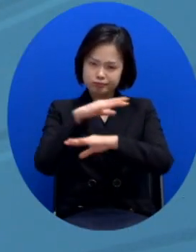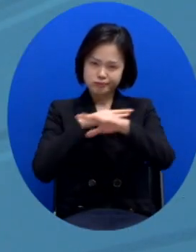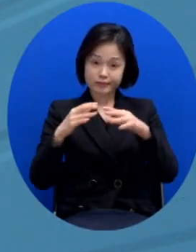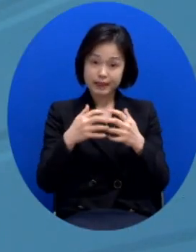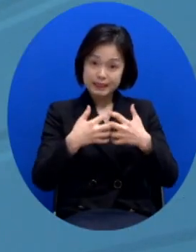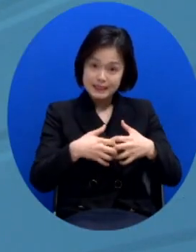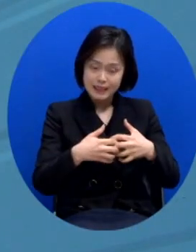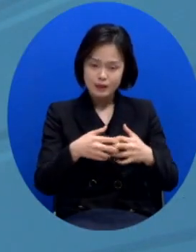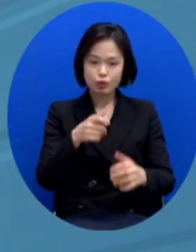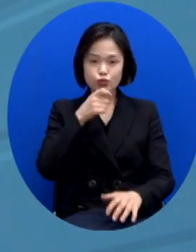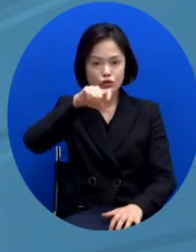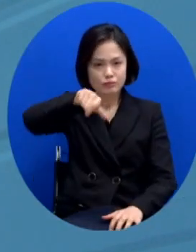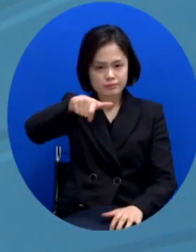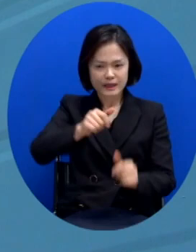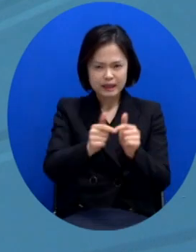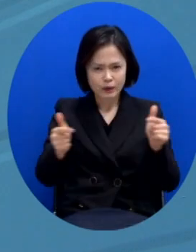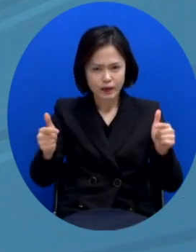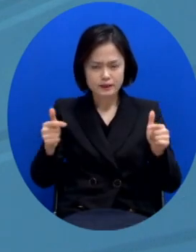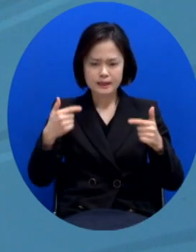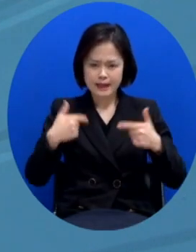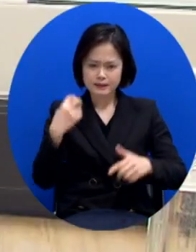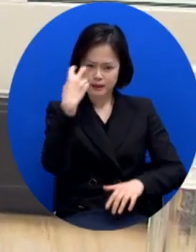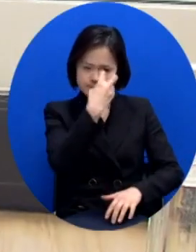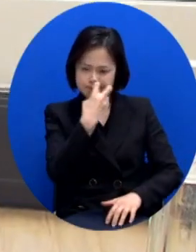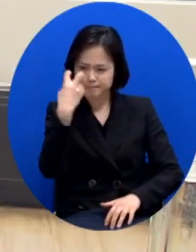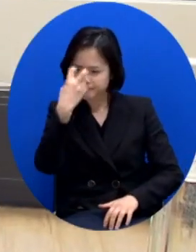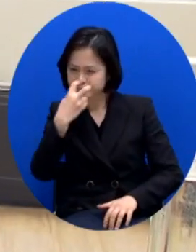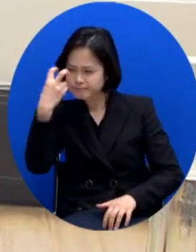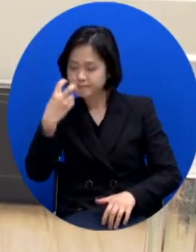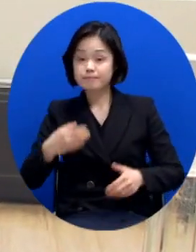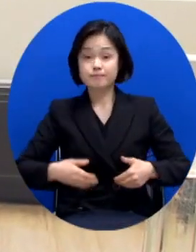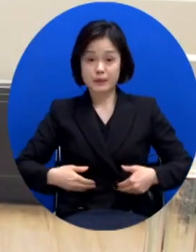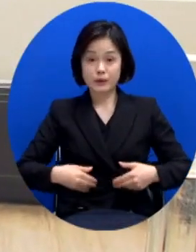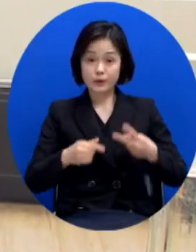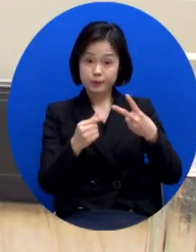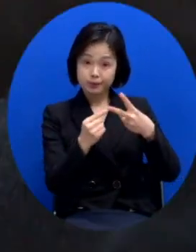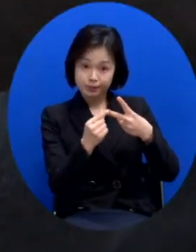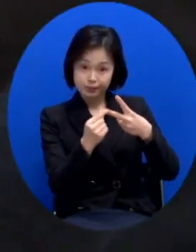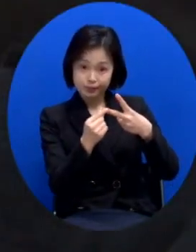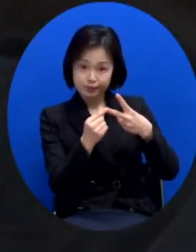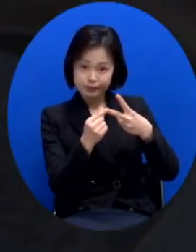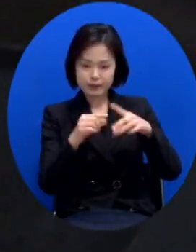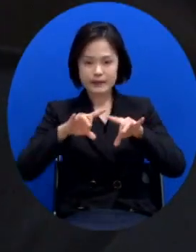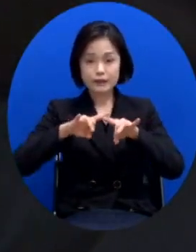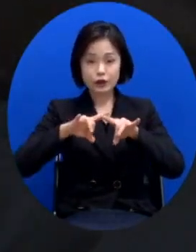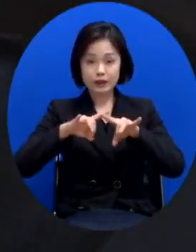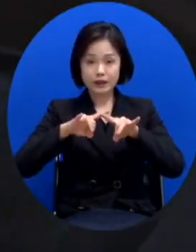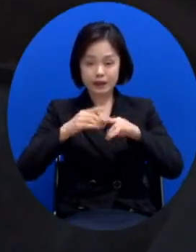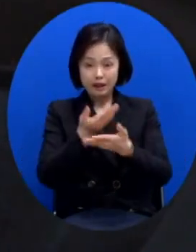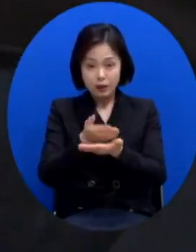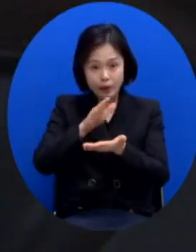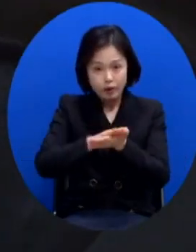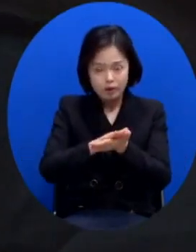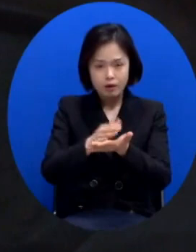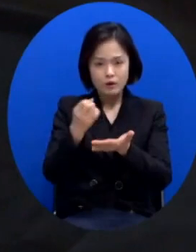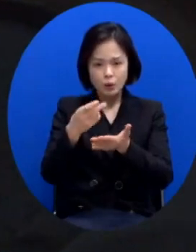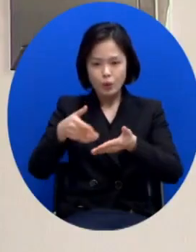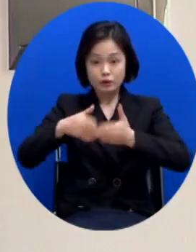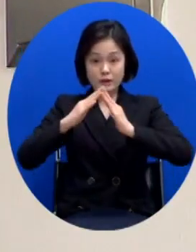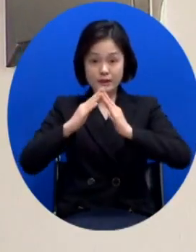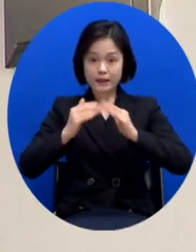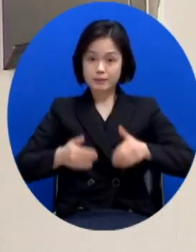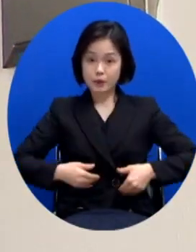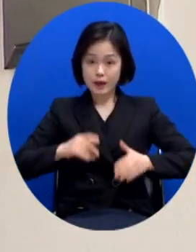점검을 소홀히 하지 말아야 한 달인가 다음으로 전기 추가 설치 등 공사의 경우 반드시 전문가를 통해서 해야